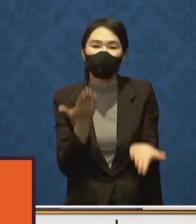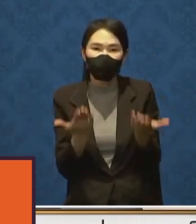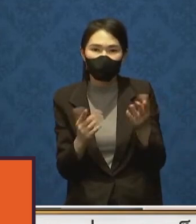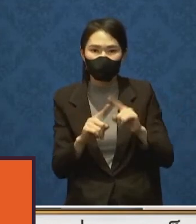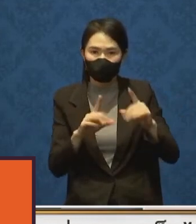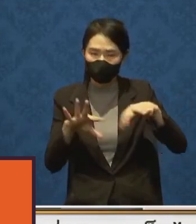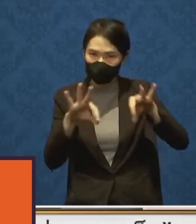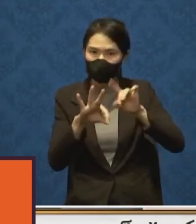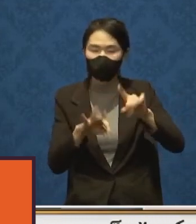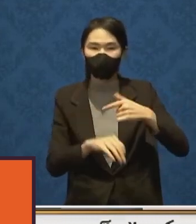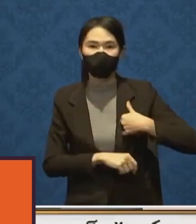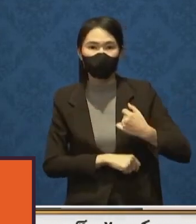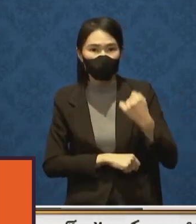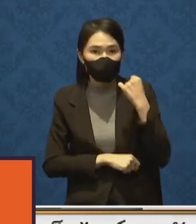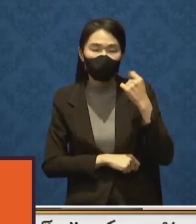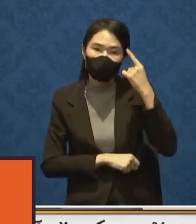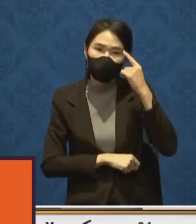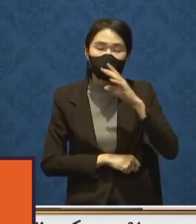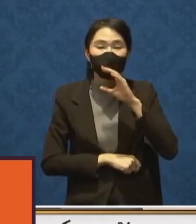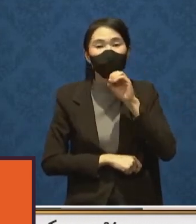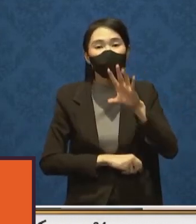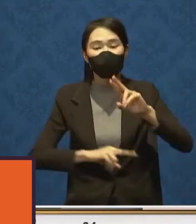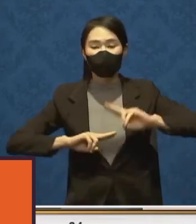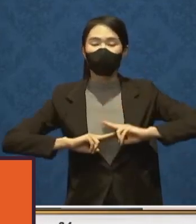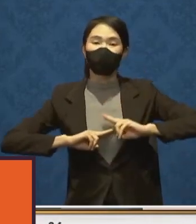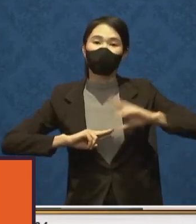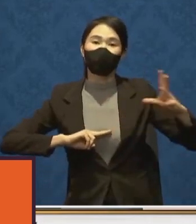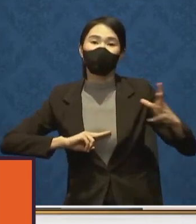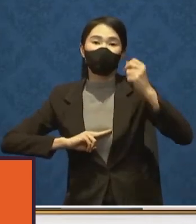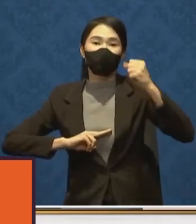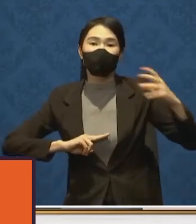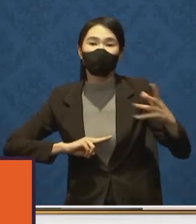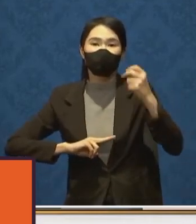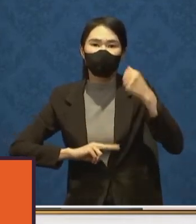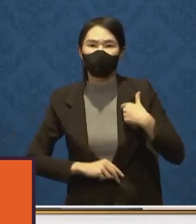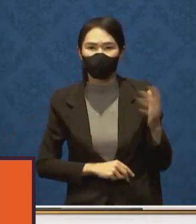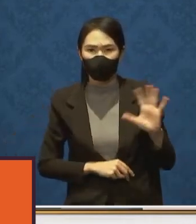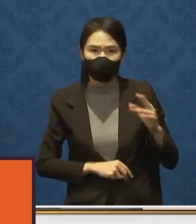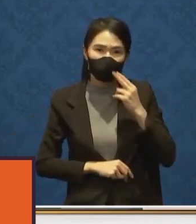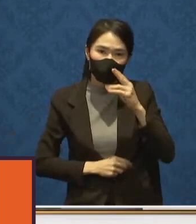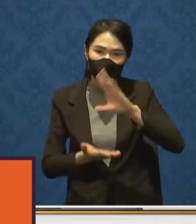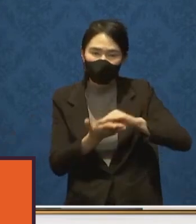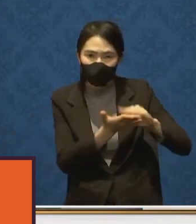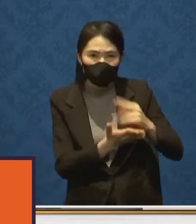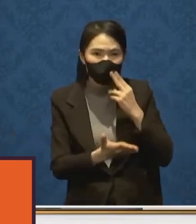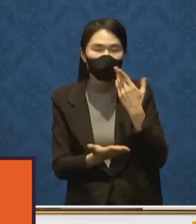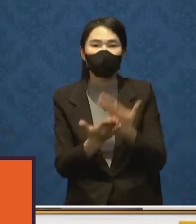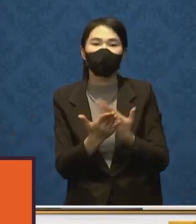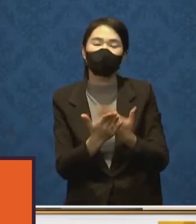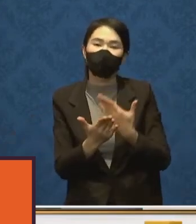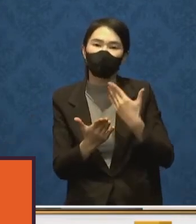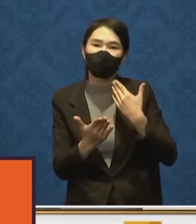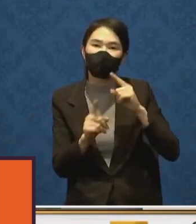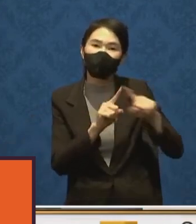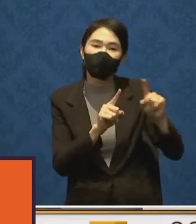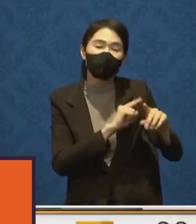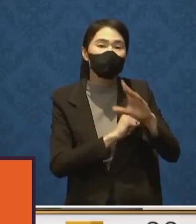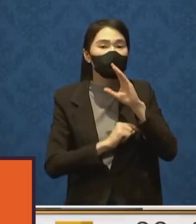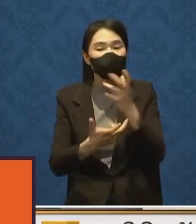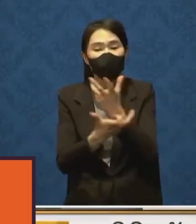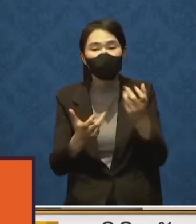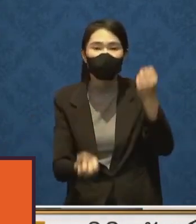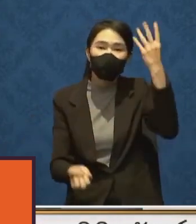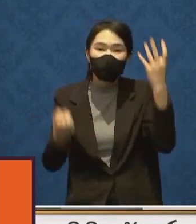ตองมีความกลาหาร่ใช่ปล่อยใหเอกชนยัคอบครองอยู่ยังเก็บผลอาสิน ยับอกวาเก็บของปา